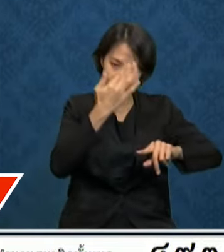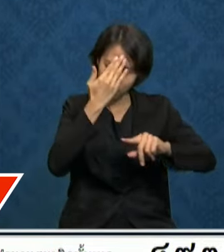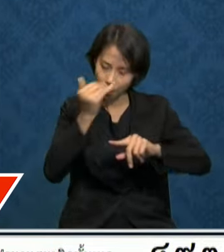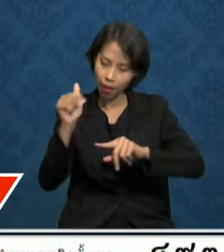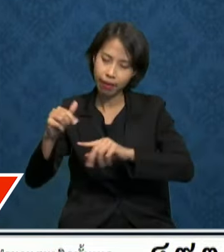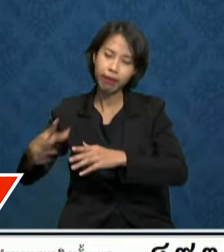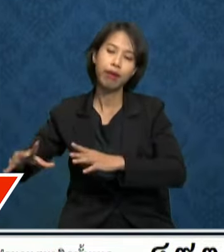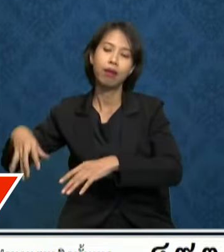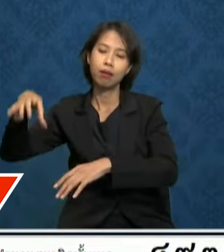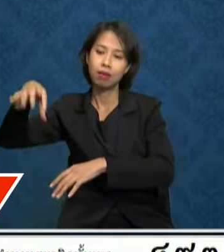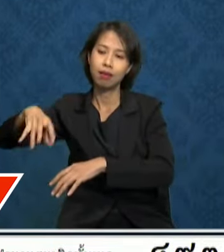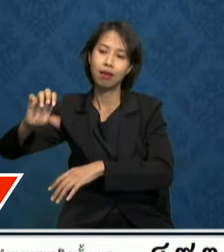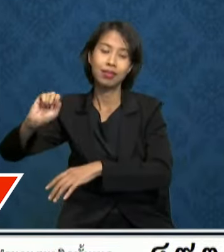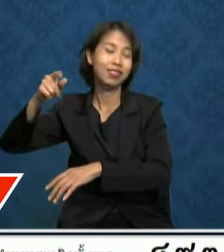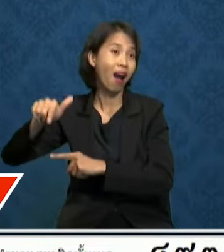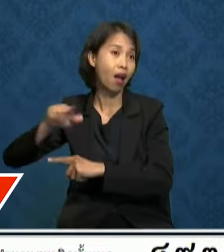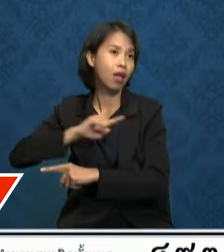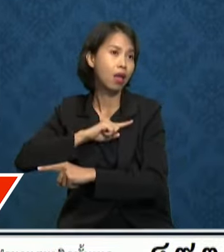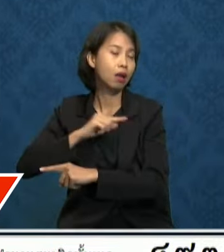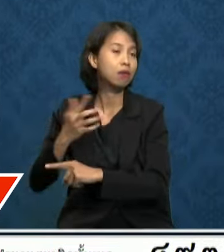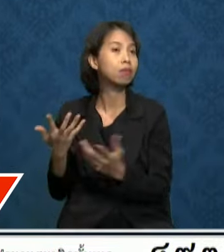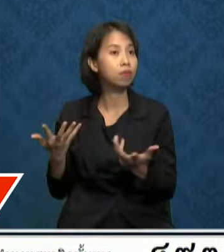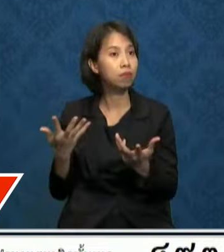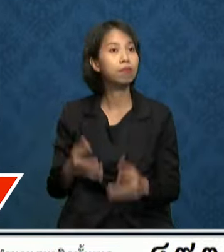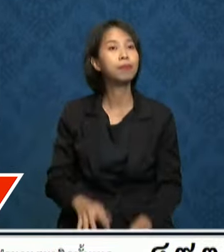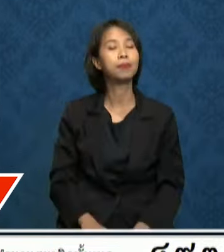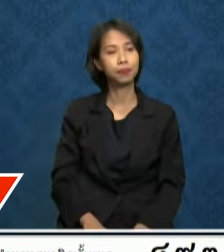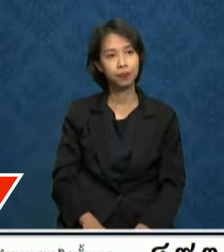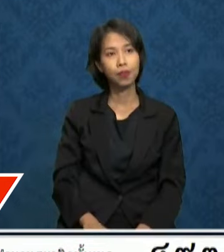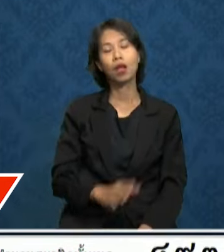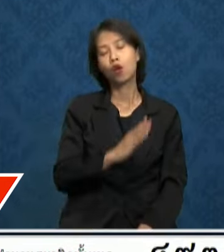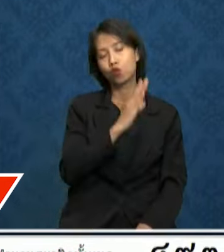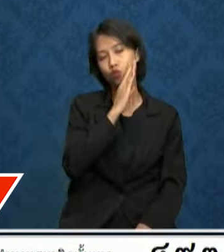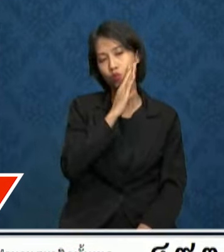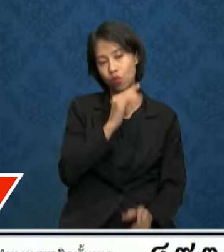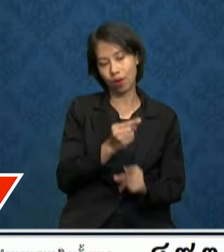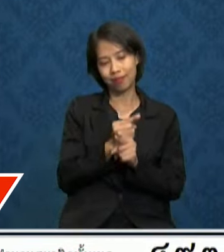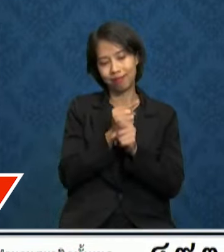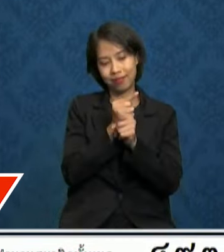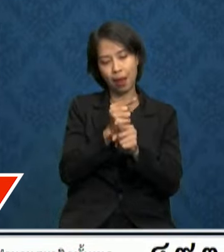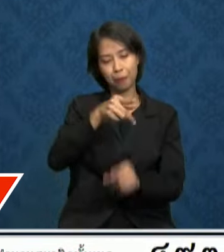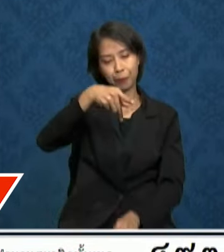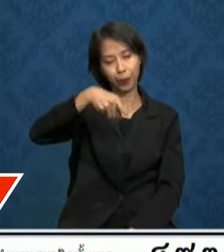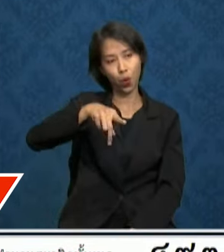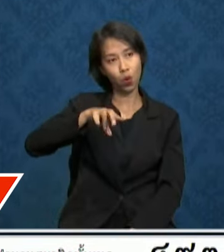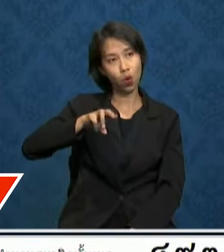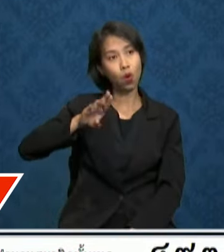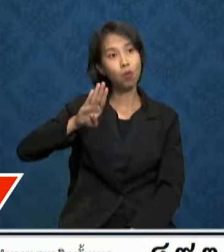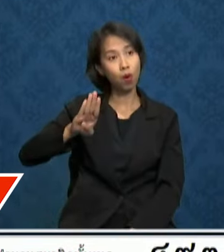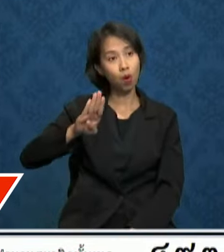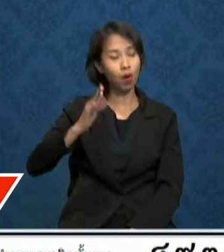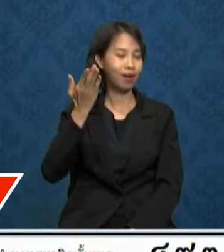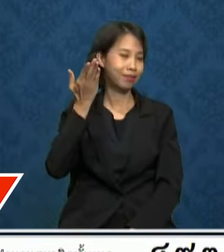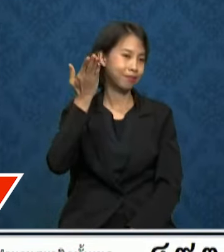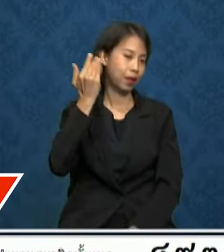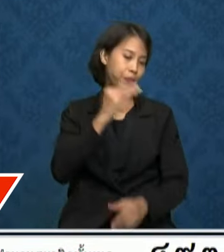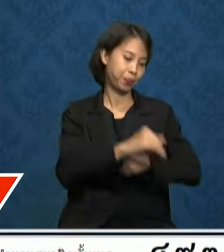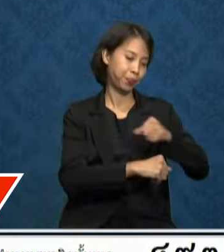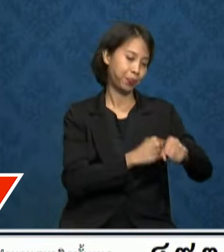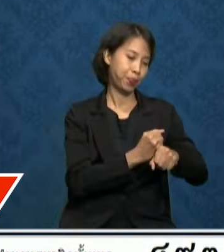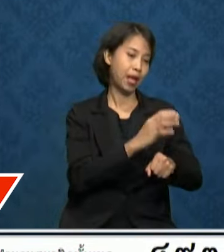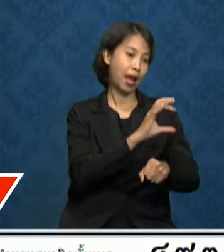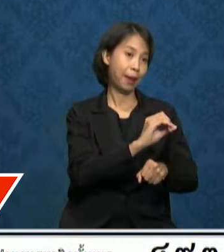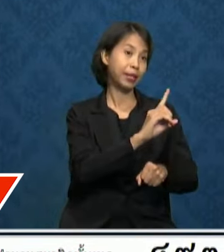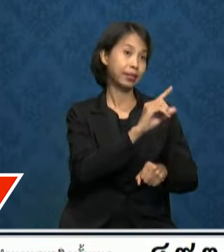ไปกันนะครับสไลด์ที่แล้วครับถ้าว่ากันตามพ.ร.บ.ระเบียบราชการกระทรวงกลาโหมฉบับเดิมนะครับปี51เนี่ย